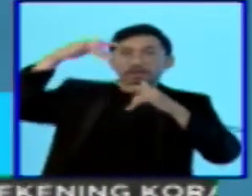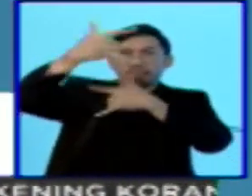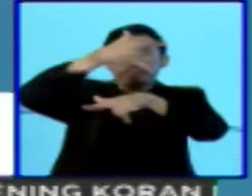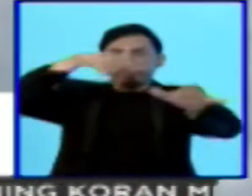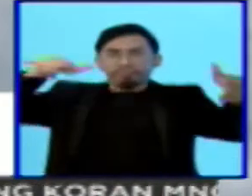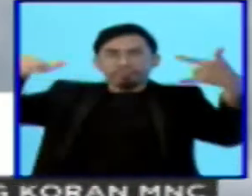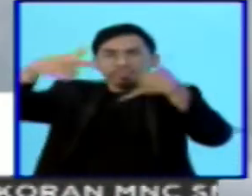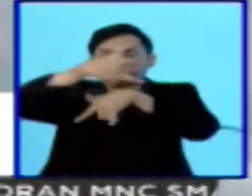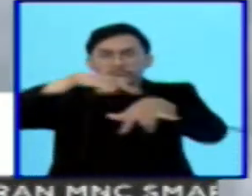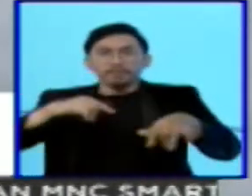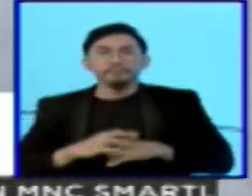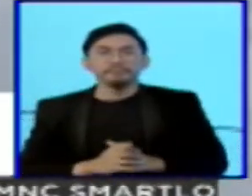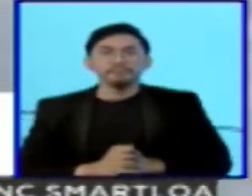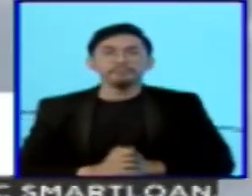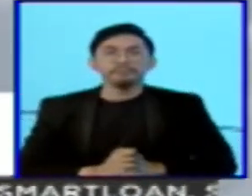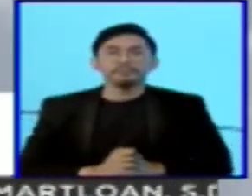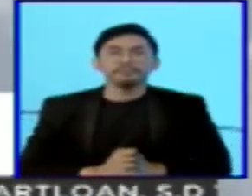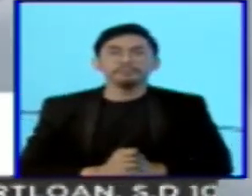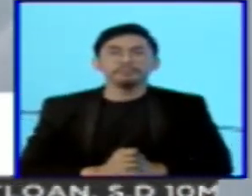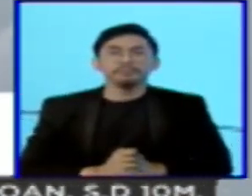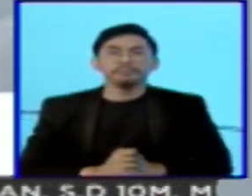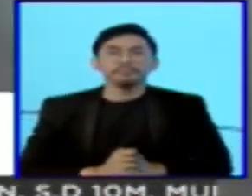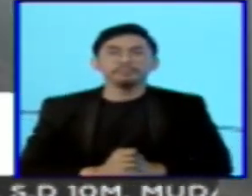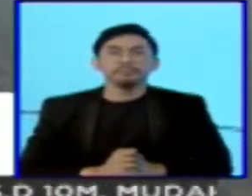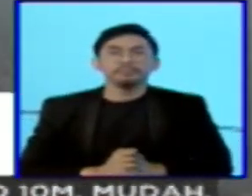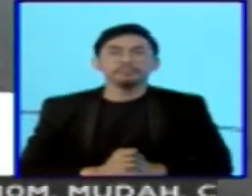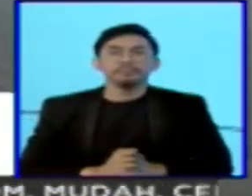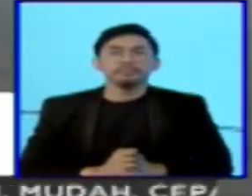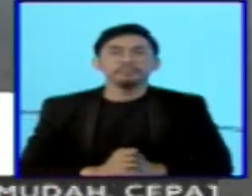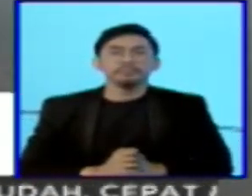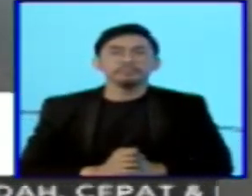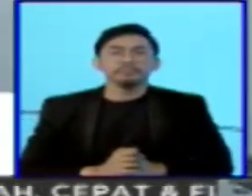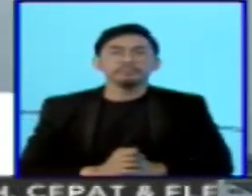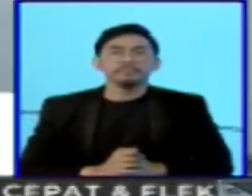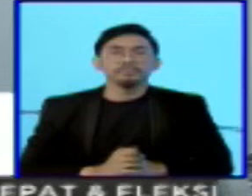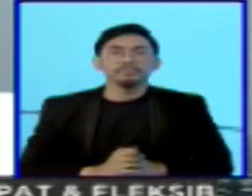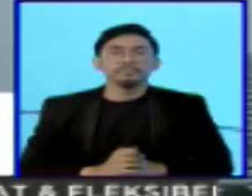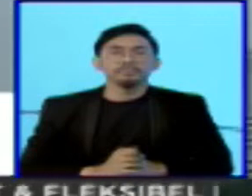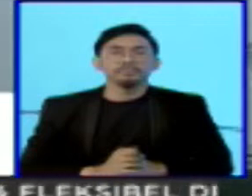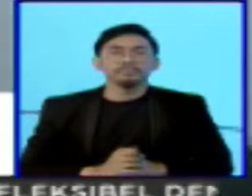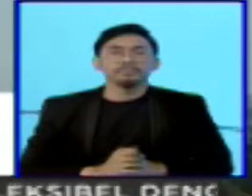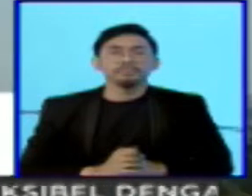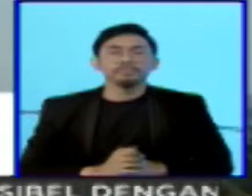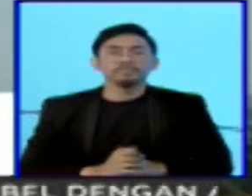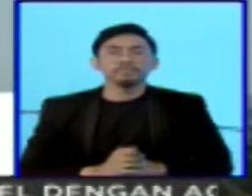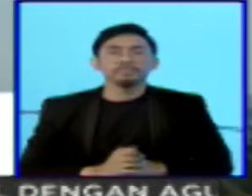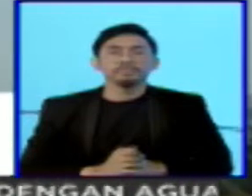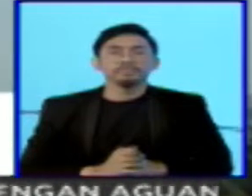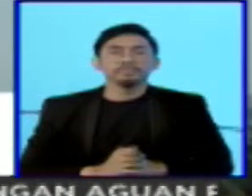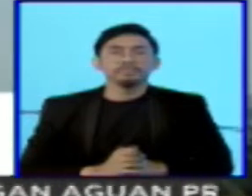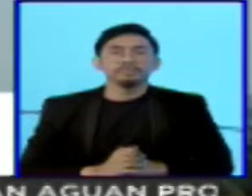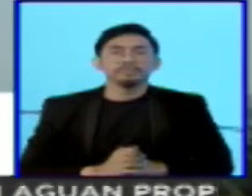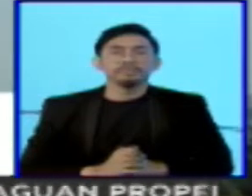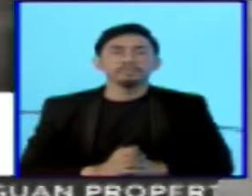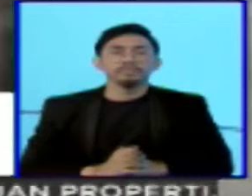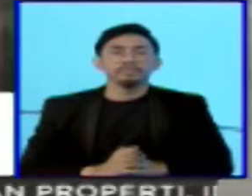sekian juta orang di Indonesia ini, hanya beberapa yang bisa terpilih. Itu sebenarnya menjadi kebanggaan buat kita, sekaligus tantangan